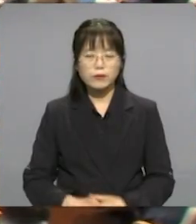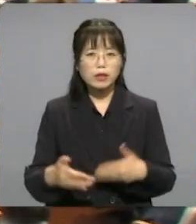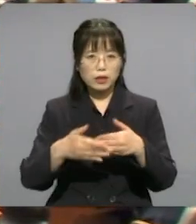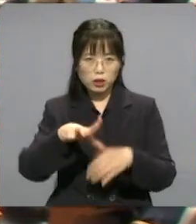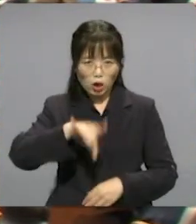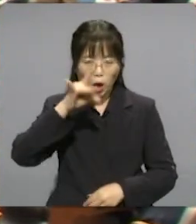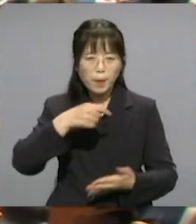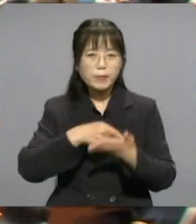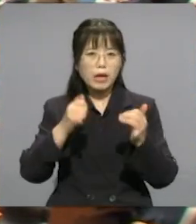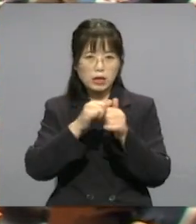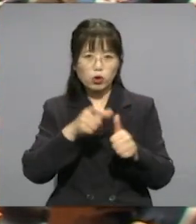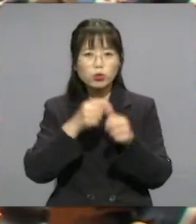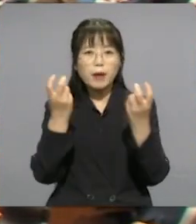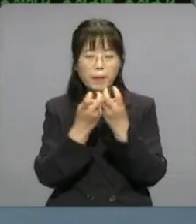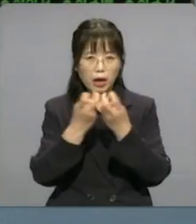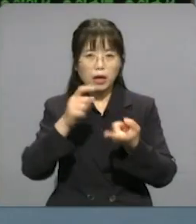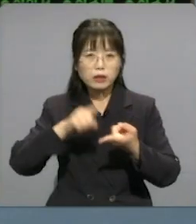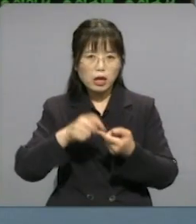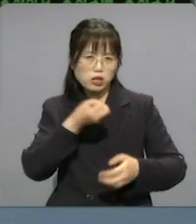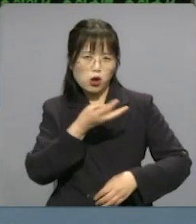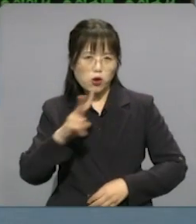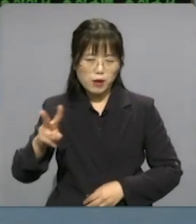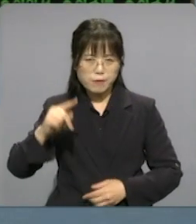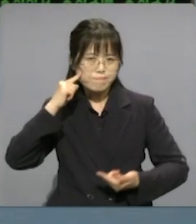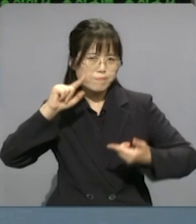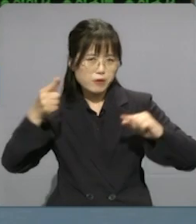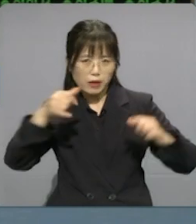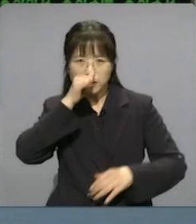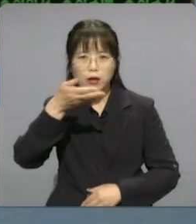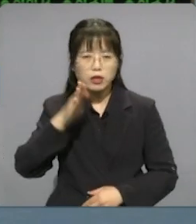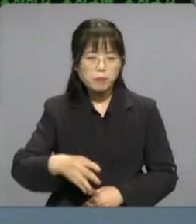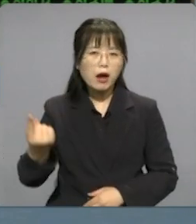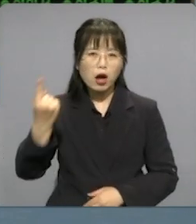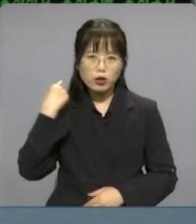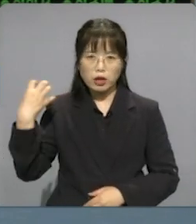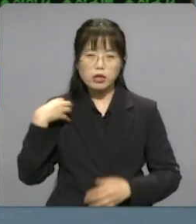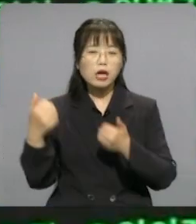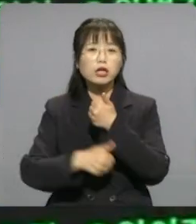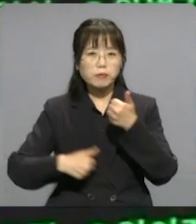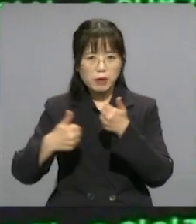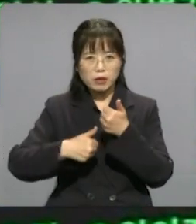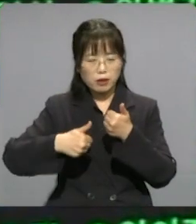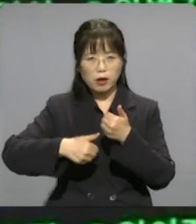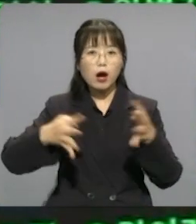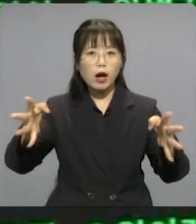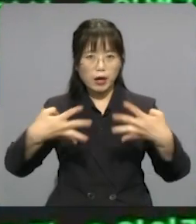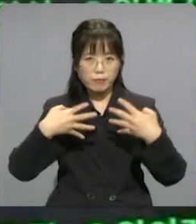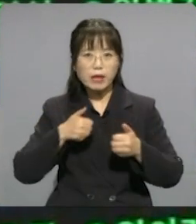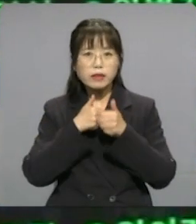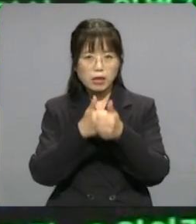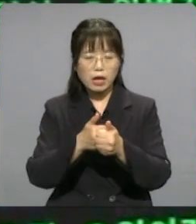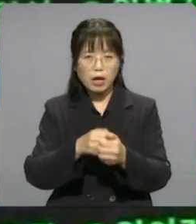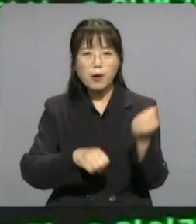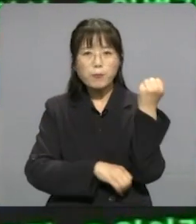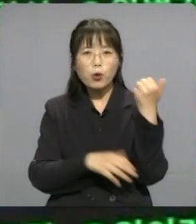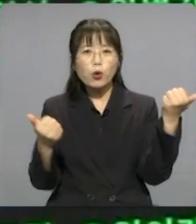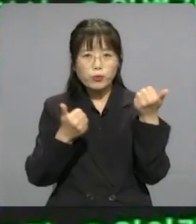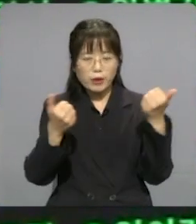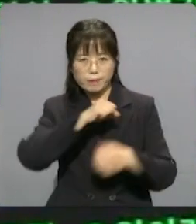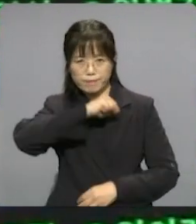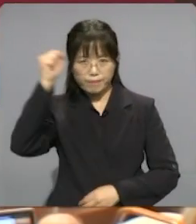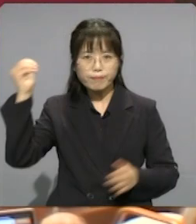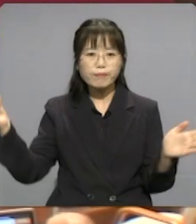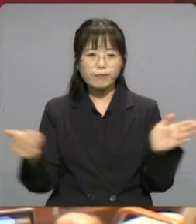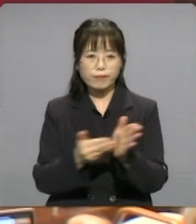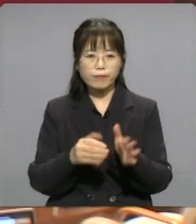당초 피해자 구제 방안을 놓고 여야가 이견을 보였지만 어제 상임위에서 결국 합의함에 따라 본회의 문턱을